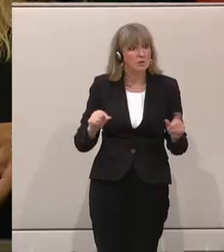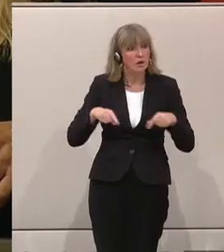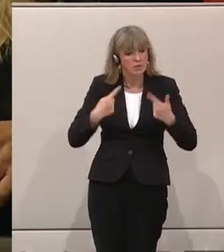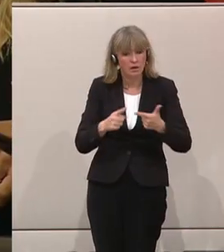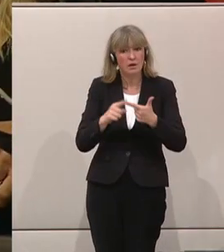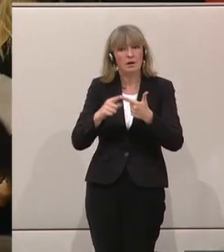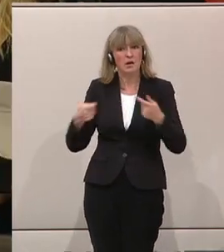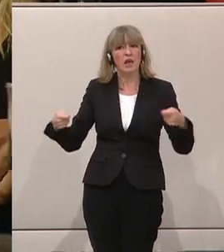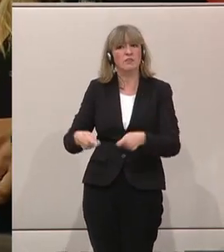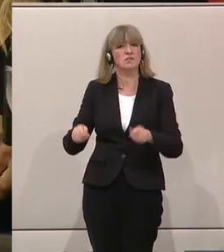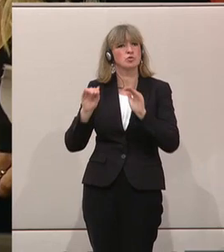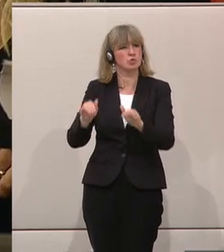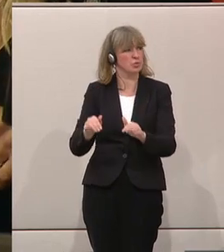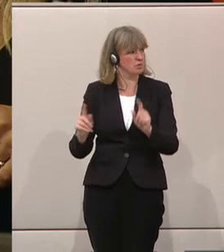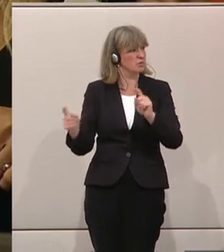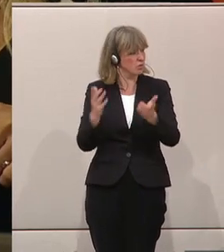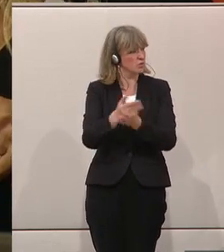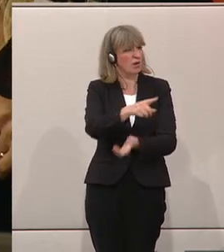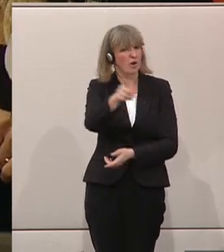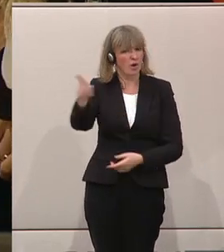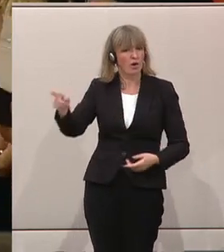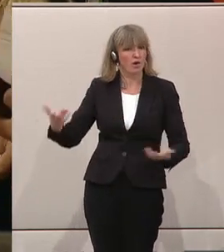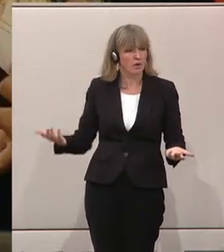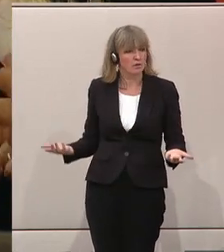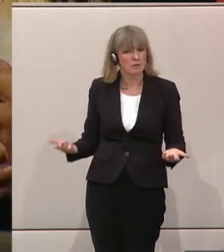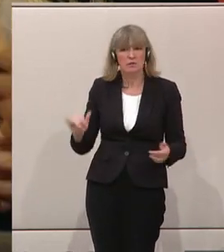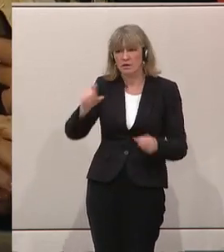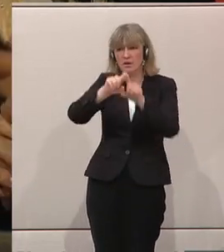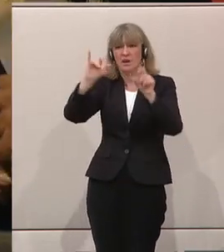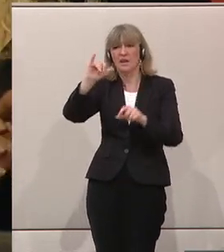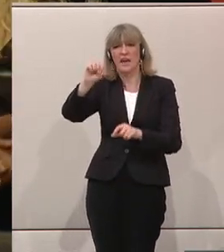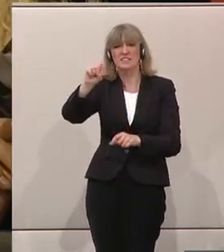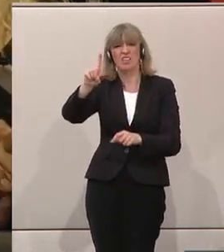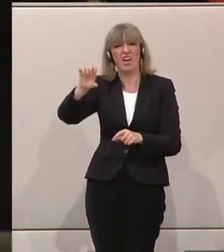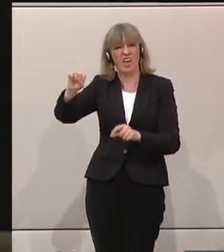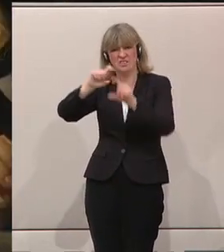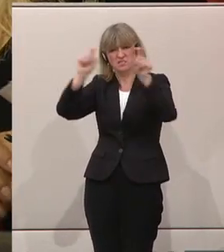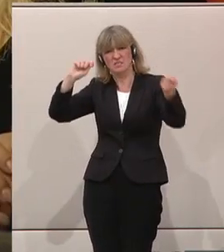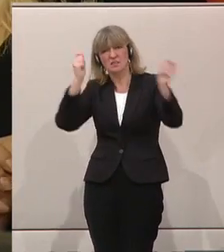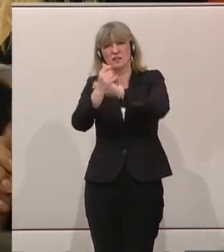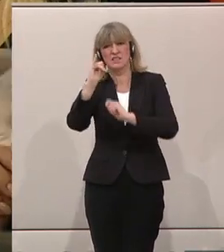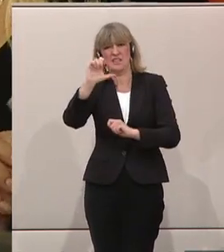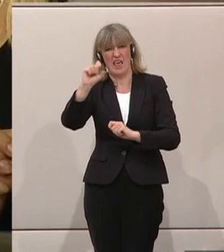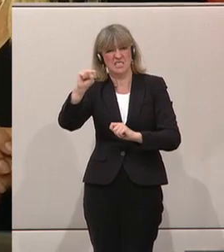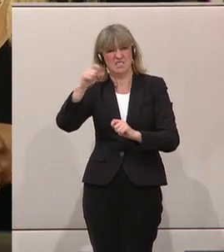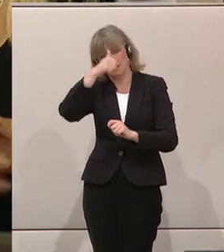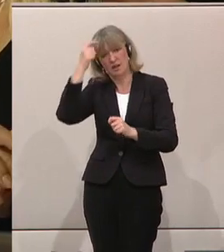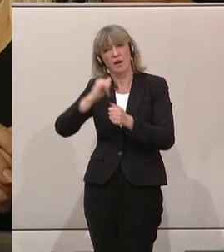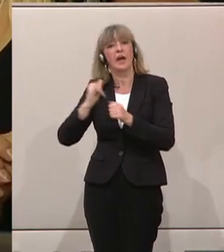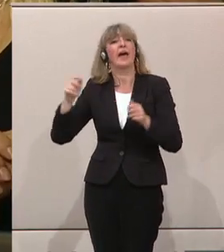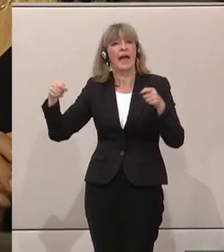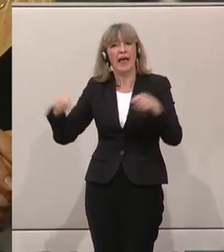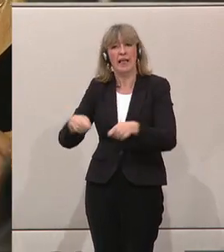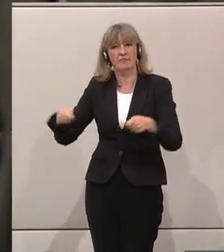Investitionsschutz, der heute ebenfalls schon oft diskutiert worden ist. Trotz der Umbenennung des ISDS-Kapitels in ein ICS, also in ein Investment Court